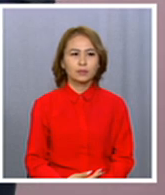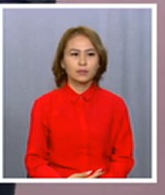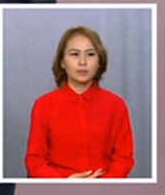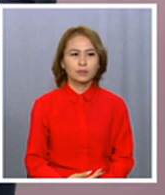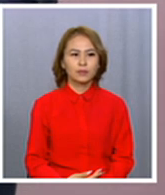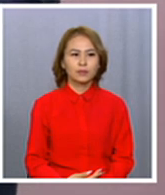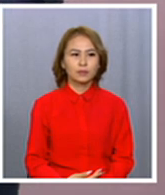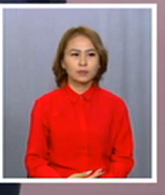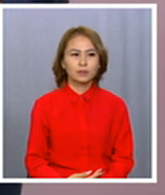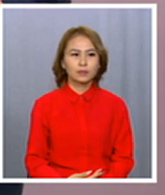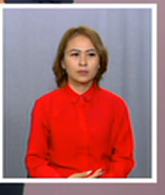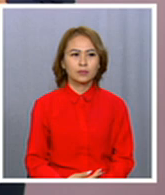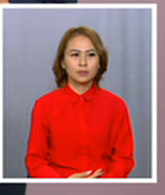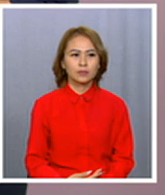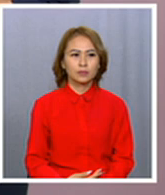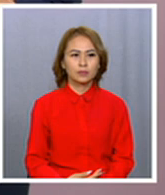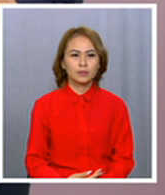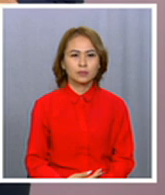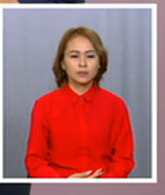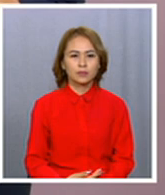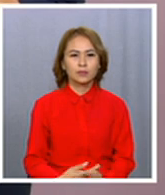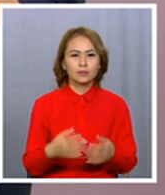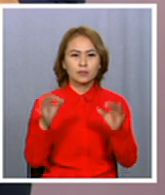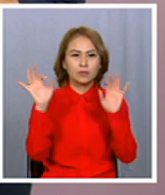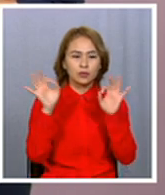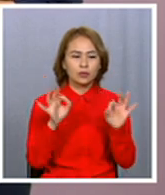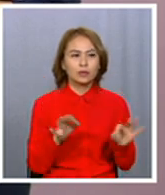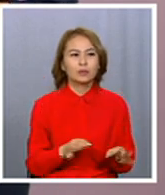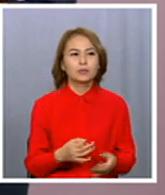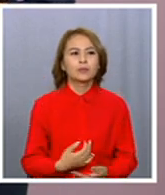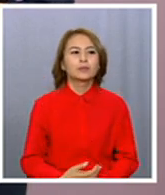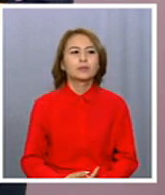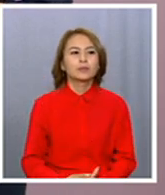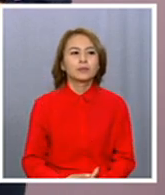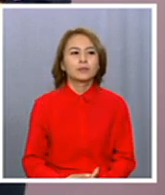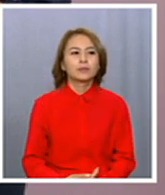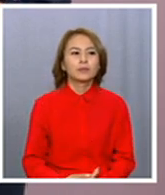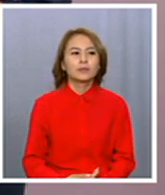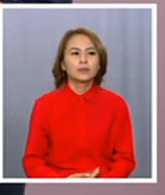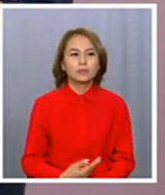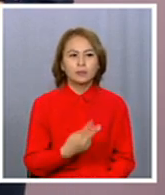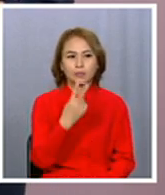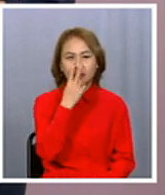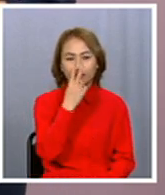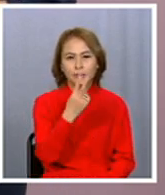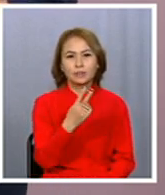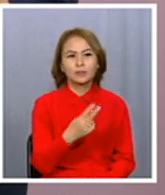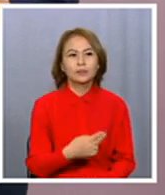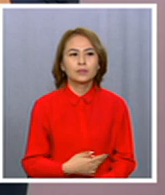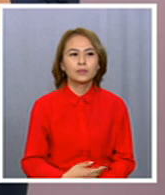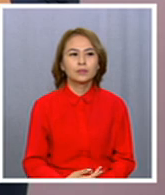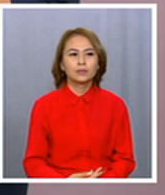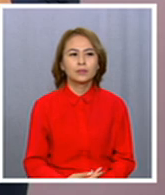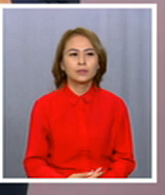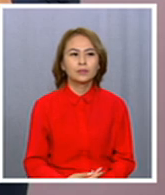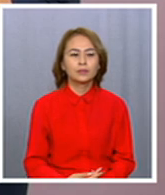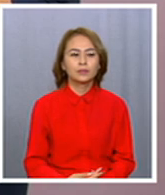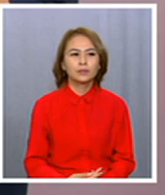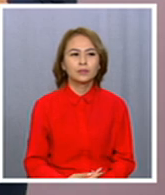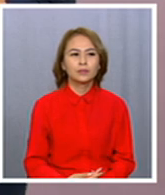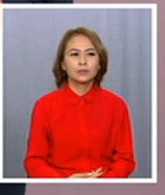ендеше. Яғни, көз мезгілі. Екінші, көру мүшесі.